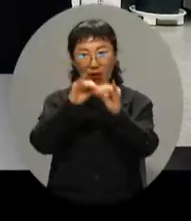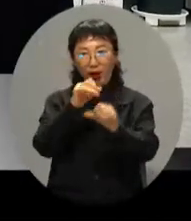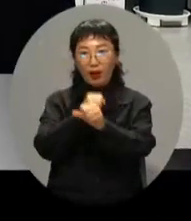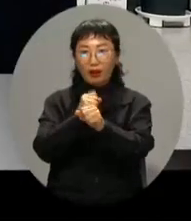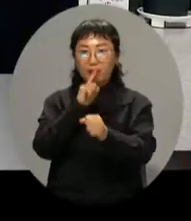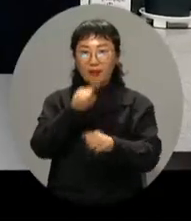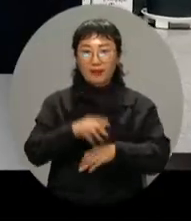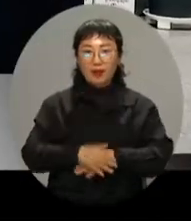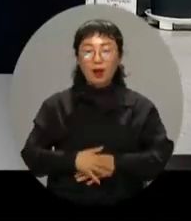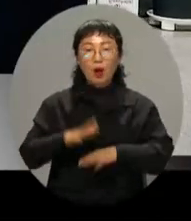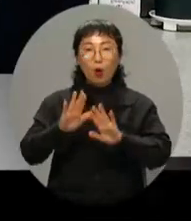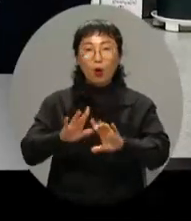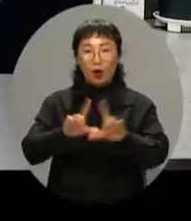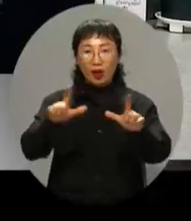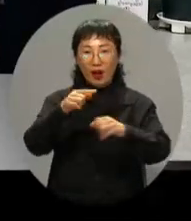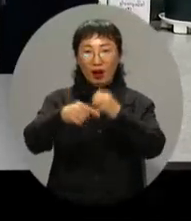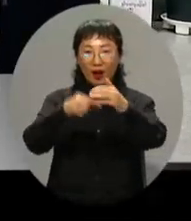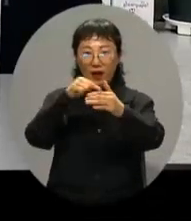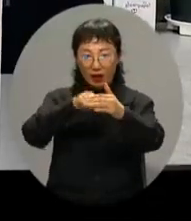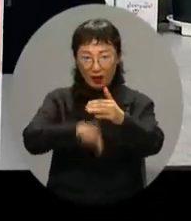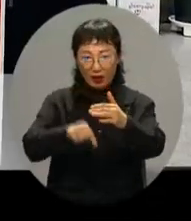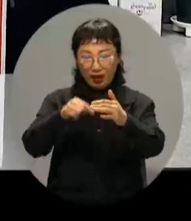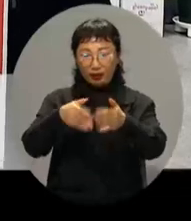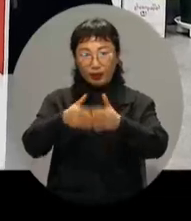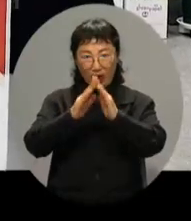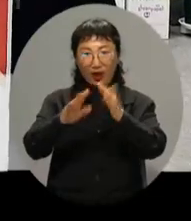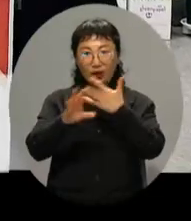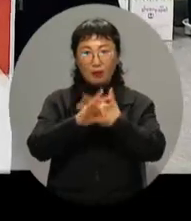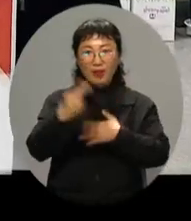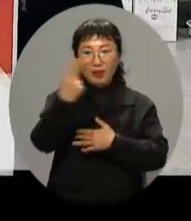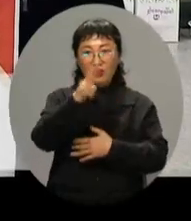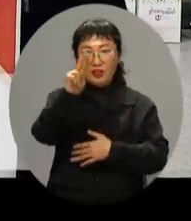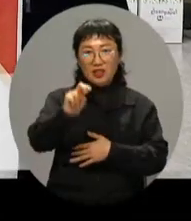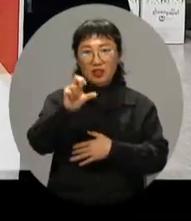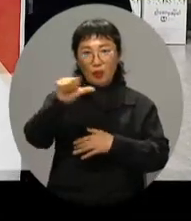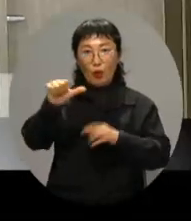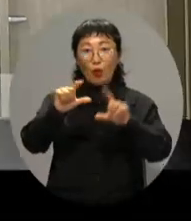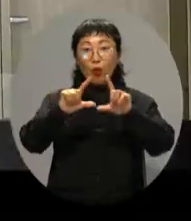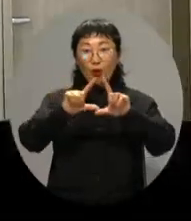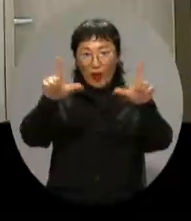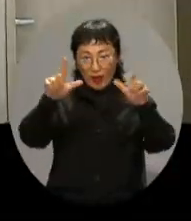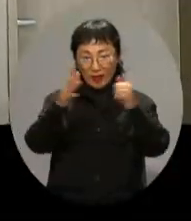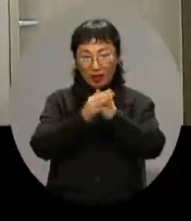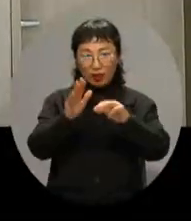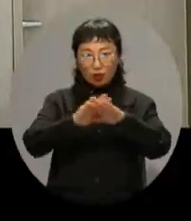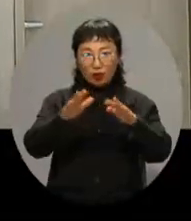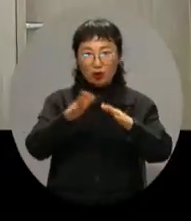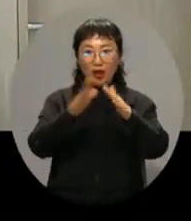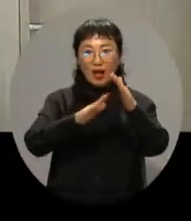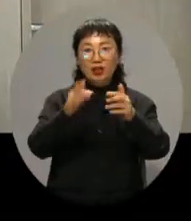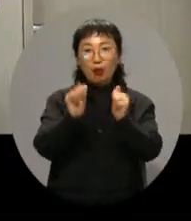밝혔습니다 올해 안에 설치법안이 처리되면 오는 2025년에 전주 가정법원이 설치될 예정입니다